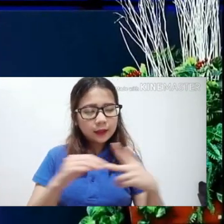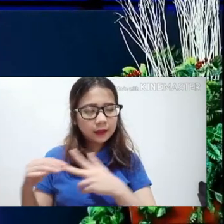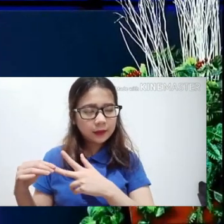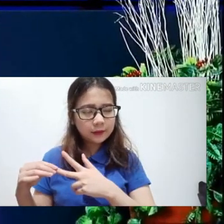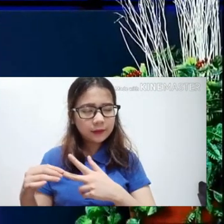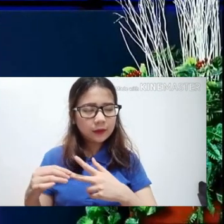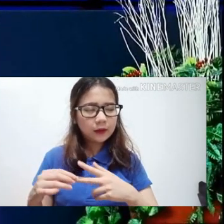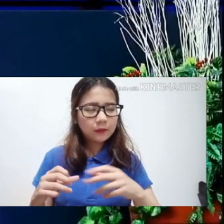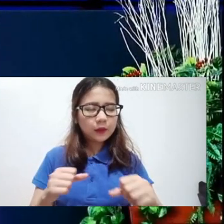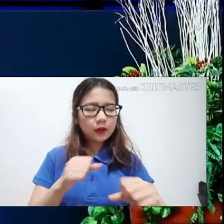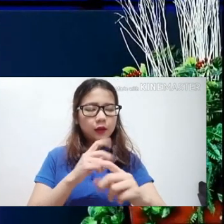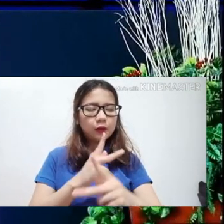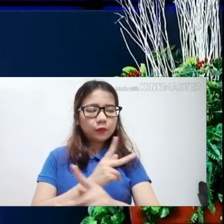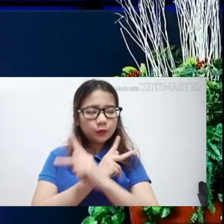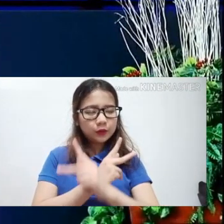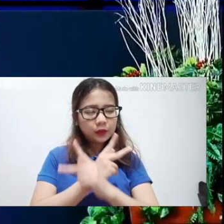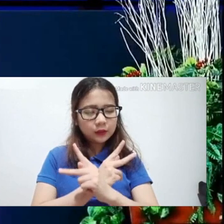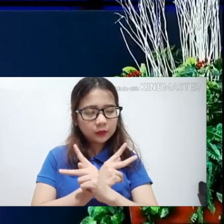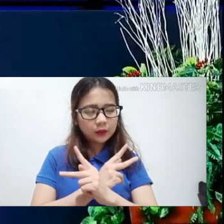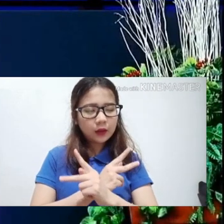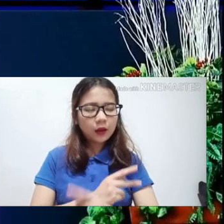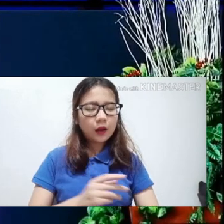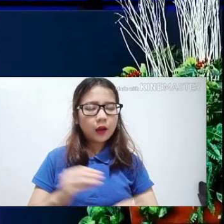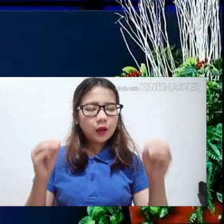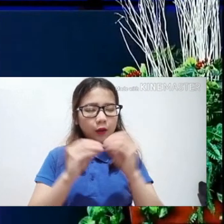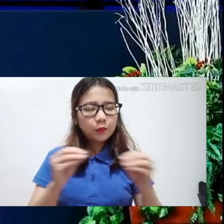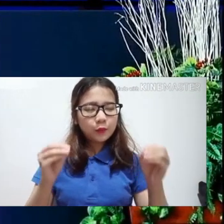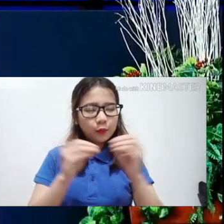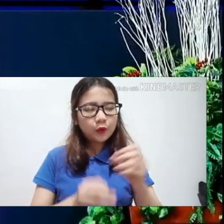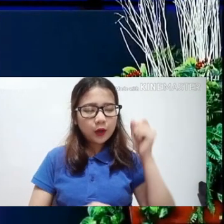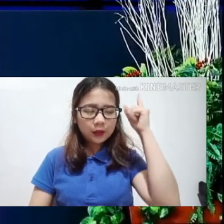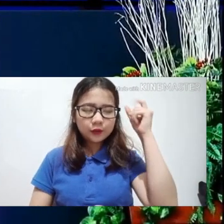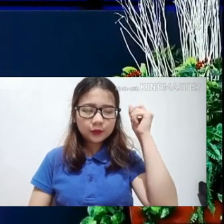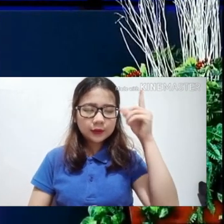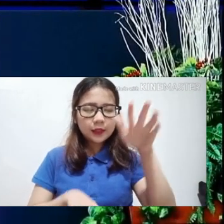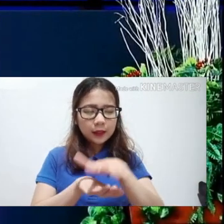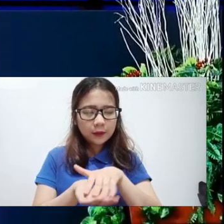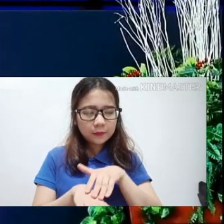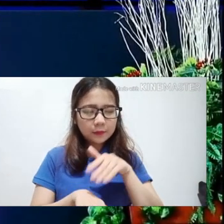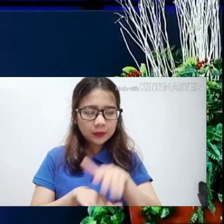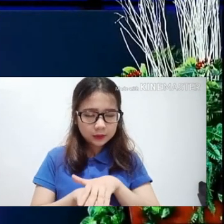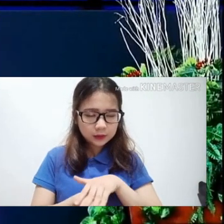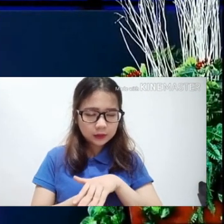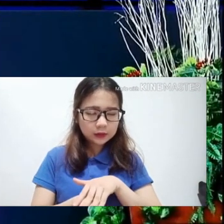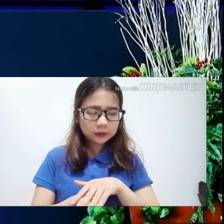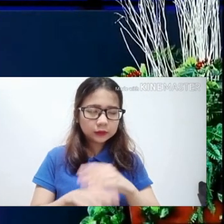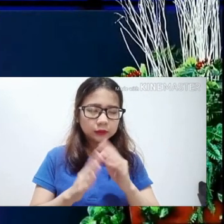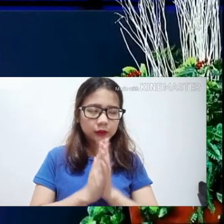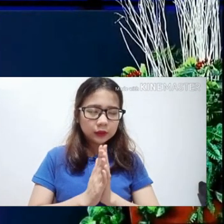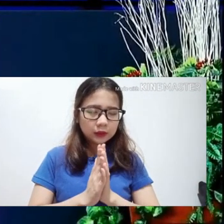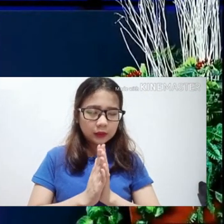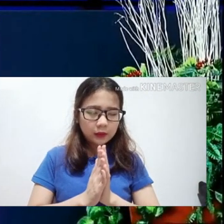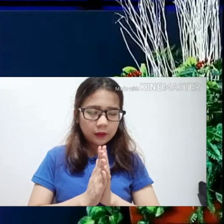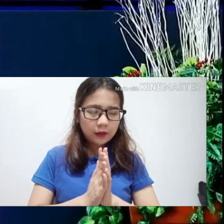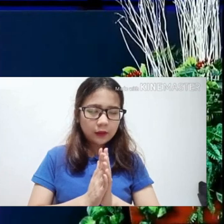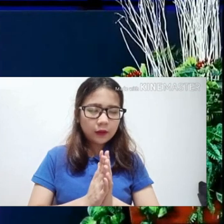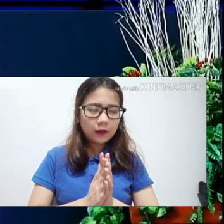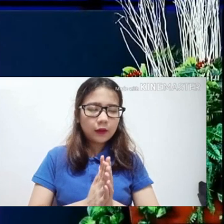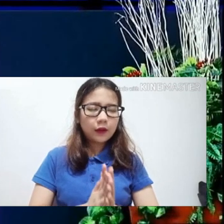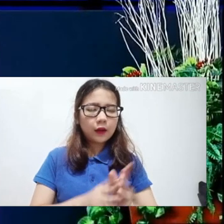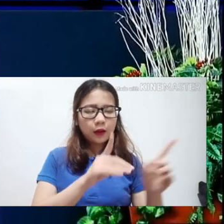pong pag-iingat din sa kanila. Lord, may there be more patience and understanding. At Panginoon, gawin po ang